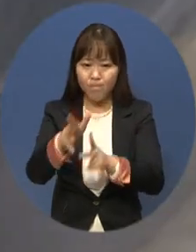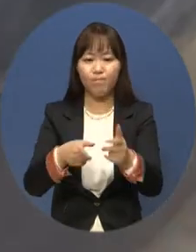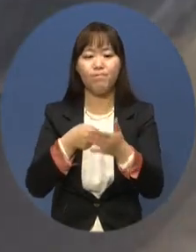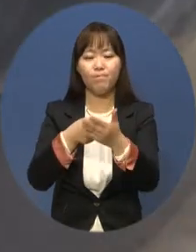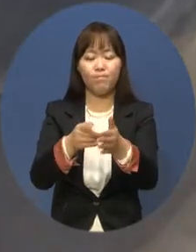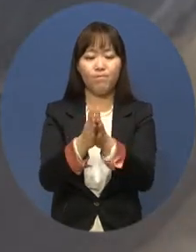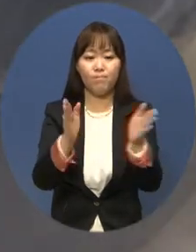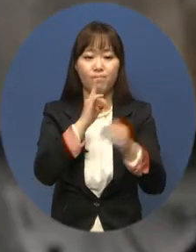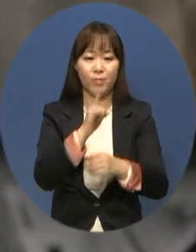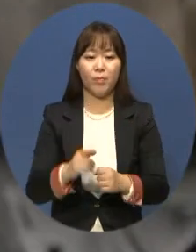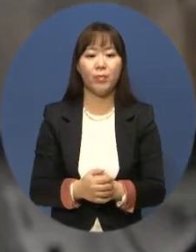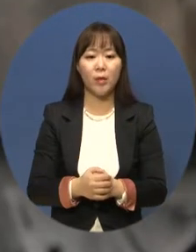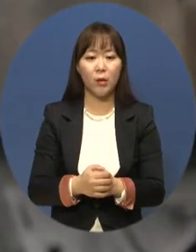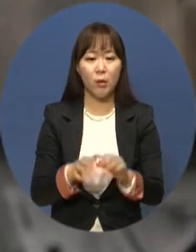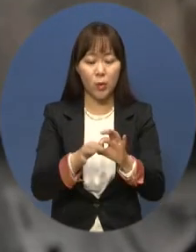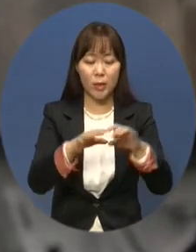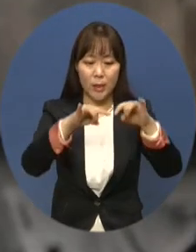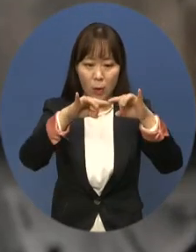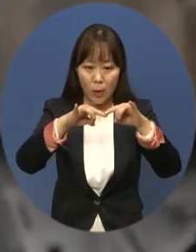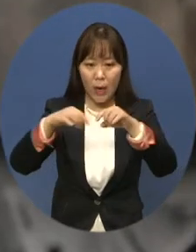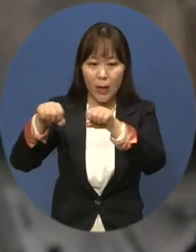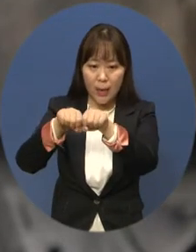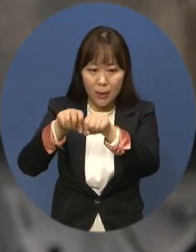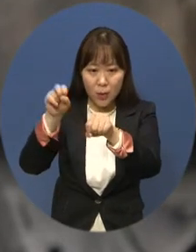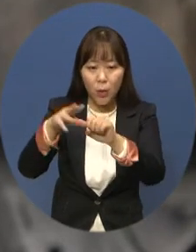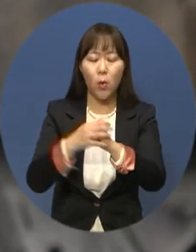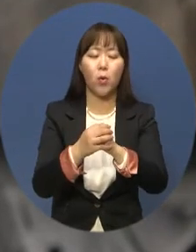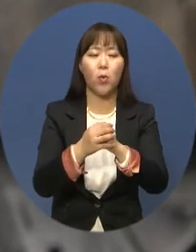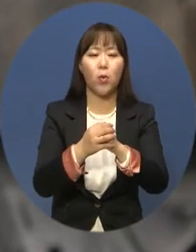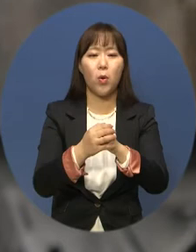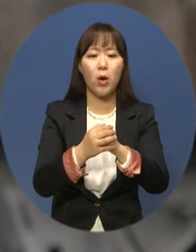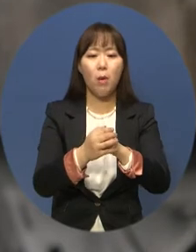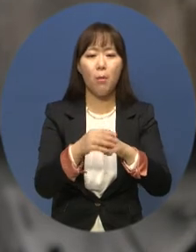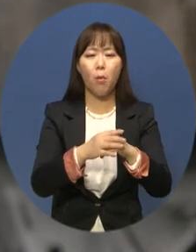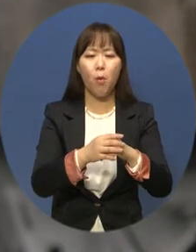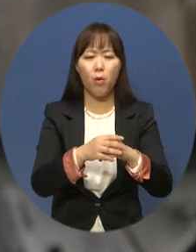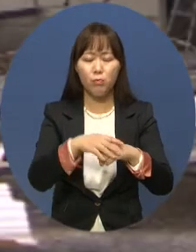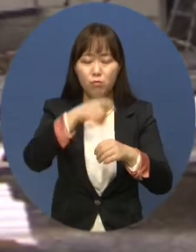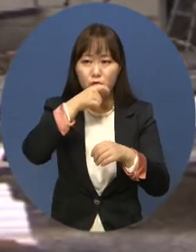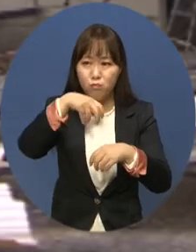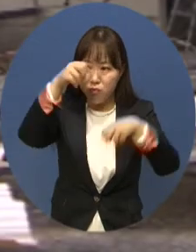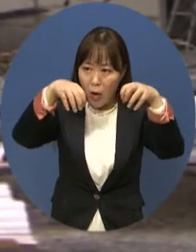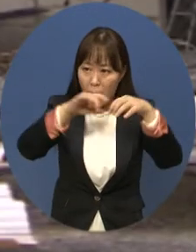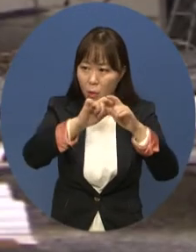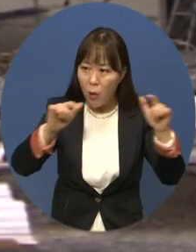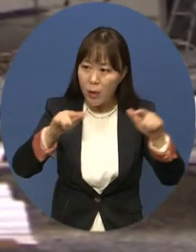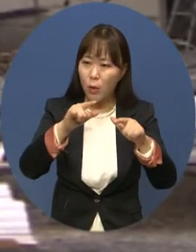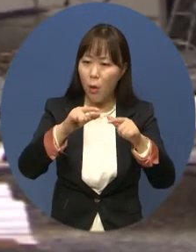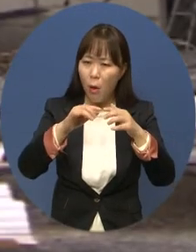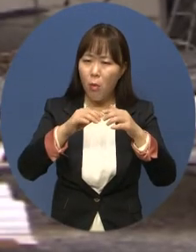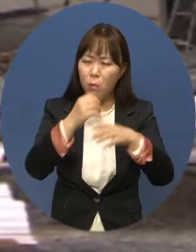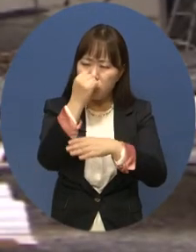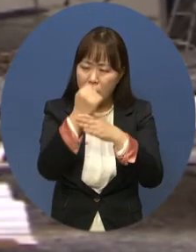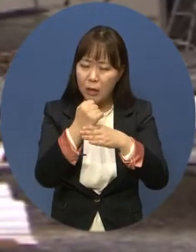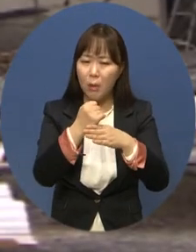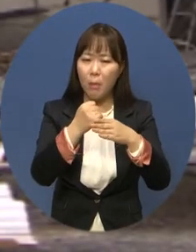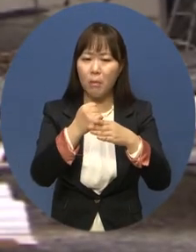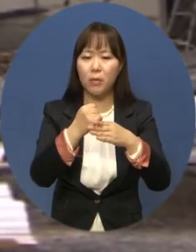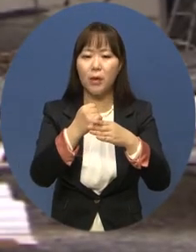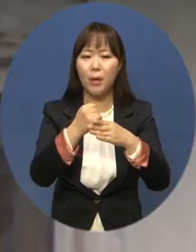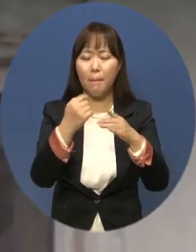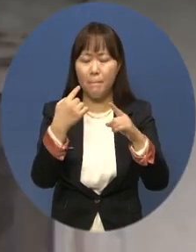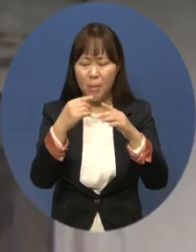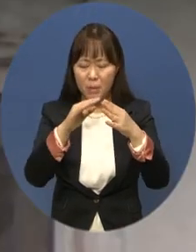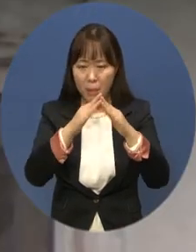이번 정비사업을 통해 전기와 가 쓰 소방 시설 등을 점검하고 노우 되거나 위험한 시설을 정비하고 교체하는